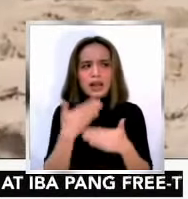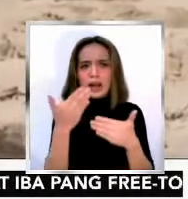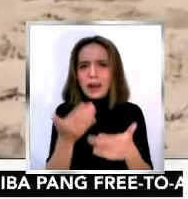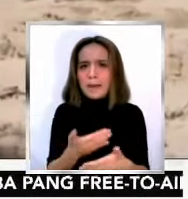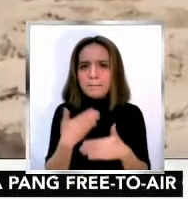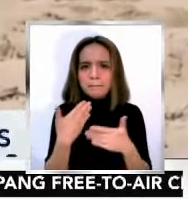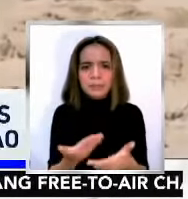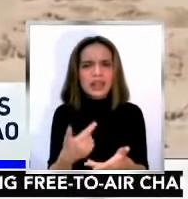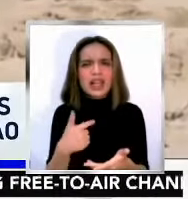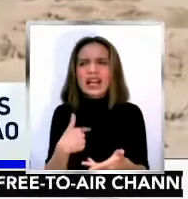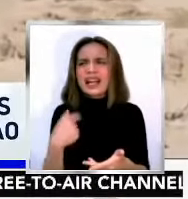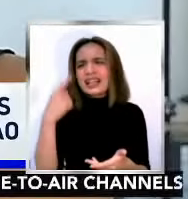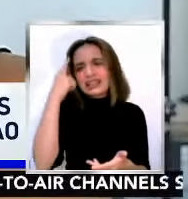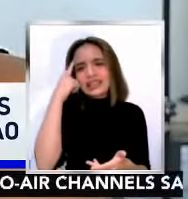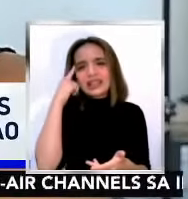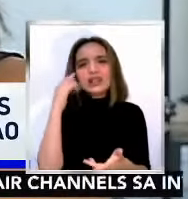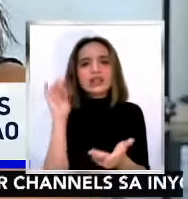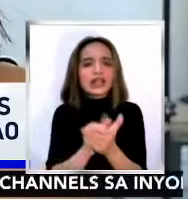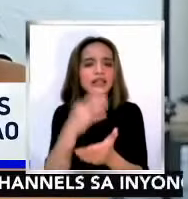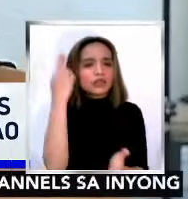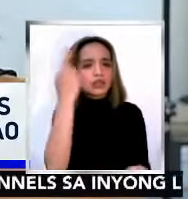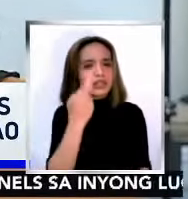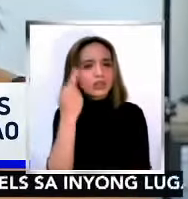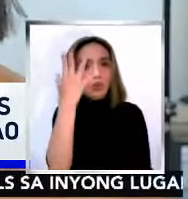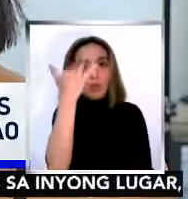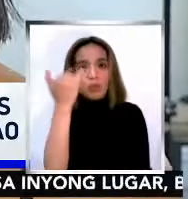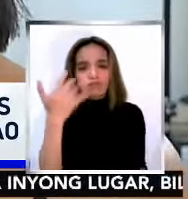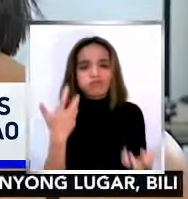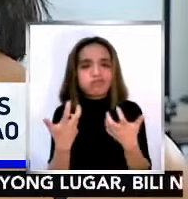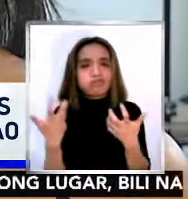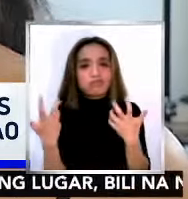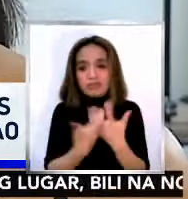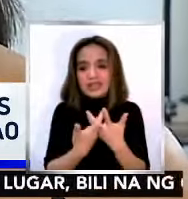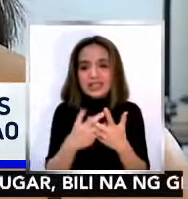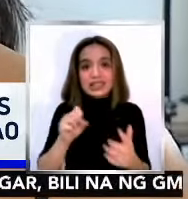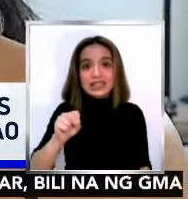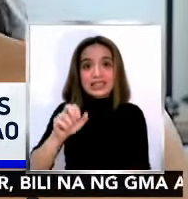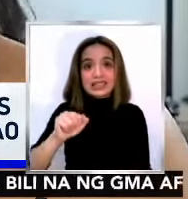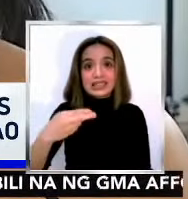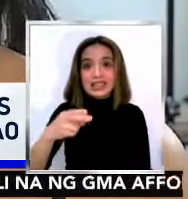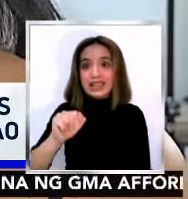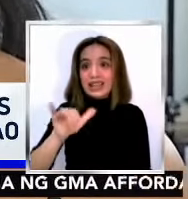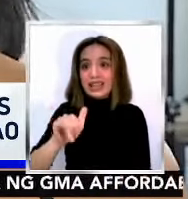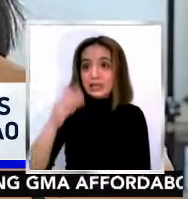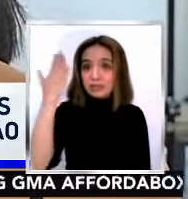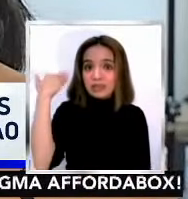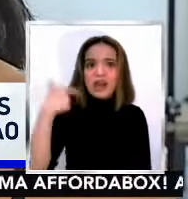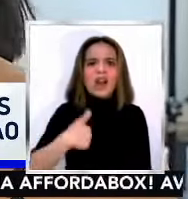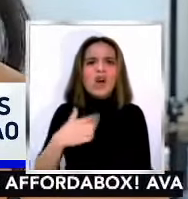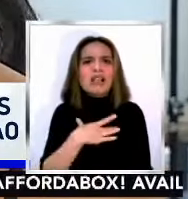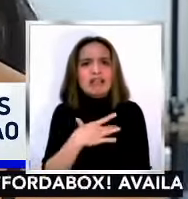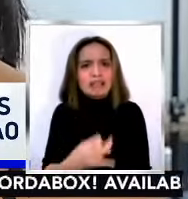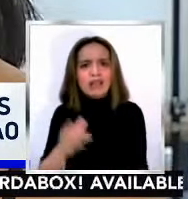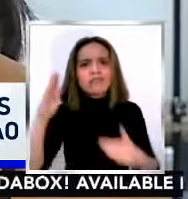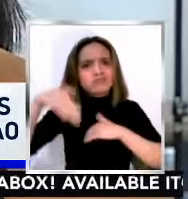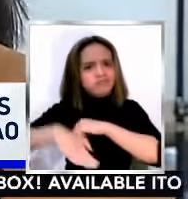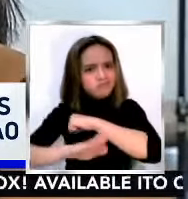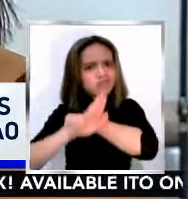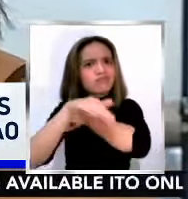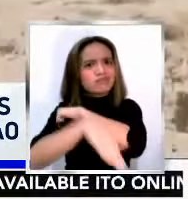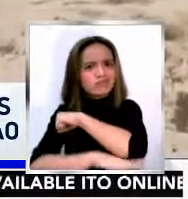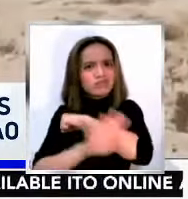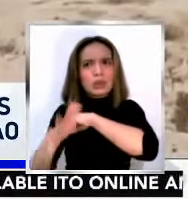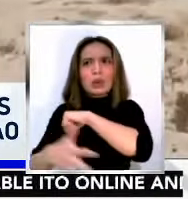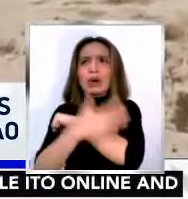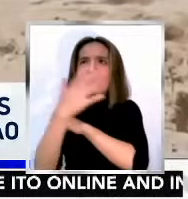it's also one of the reasons why sumakto rin ho sa akin si Sahaya noon. Kasi hilig ko talaga yung dagat at hilig ko talagang nakabilad ako sa